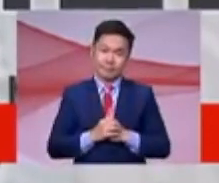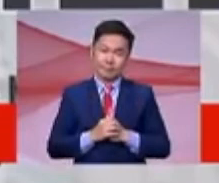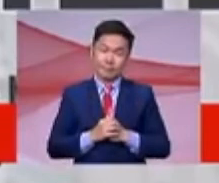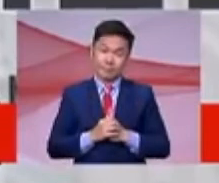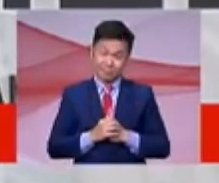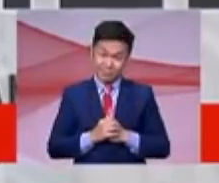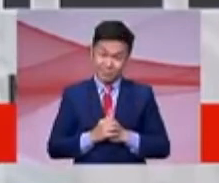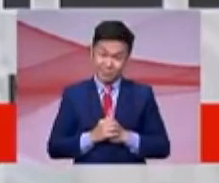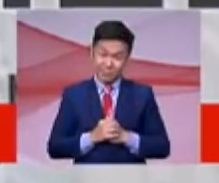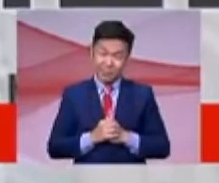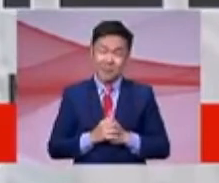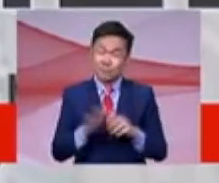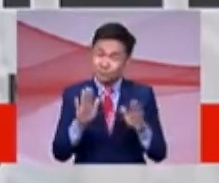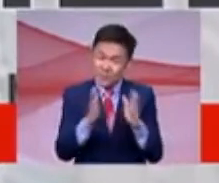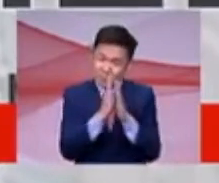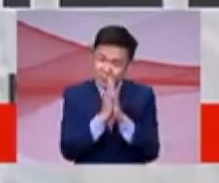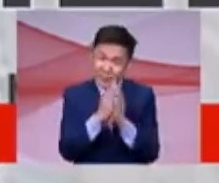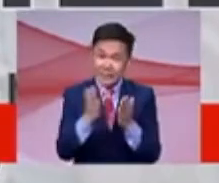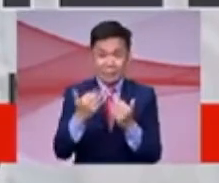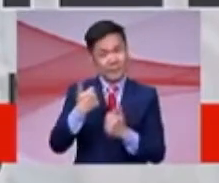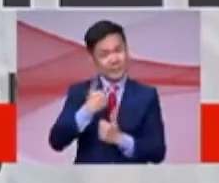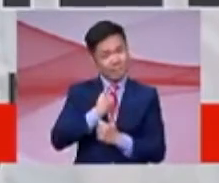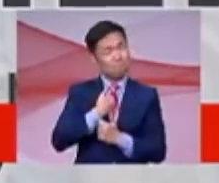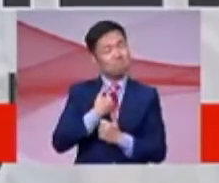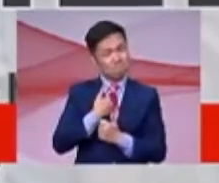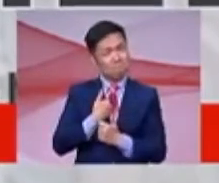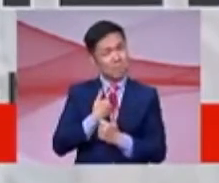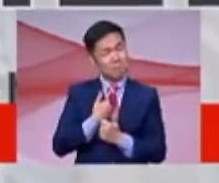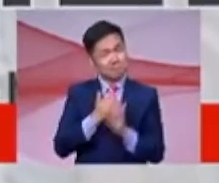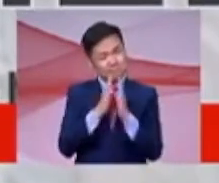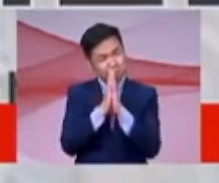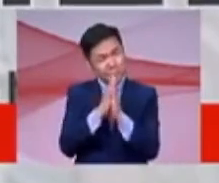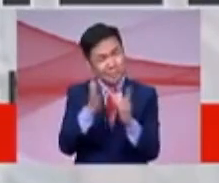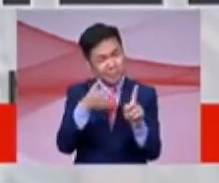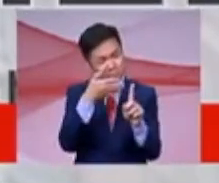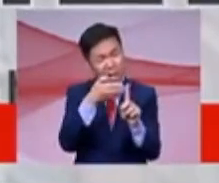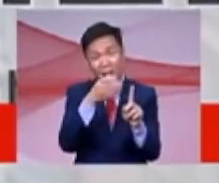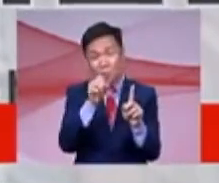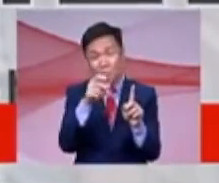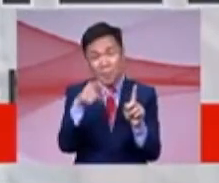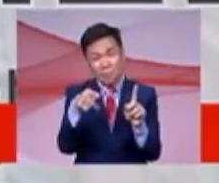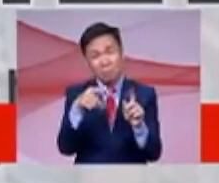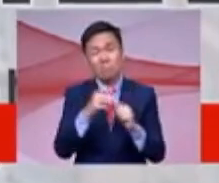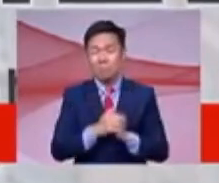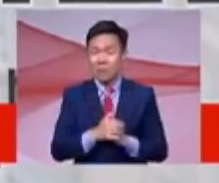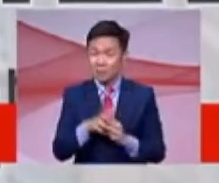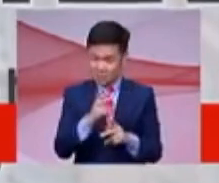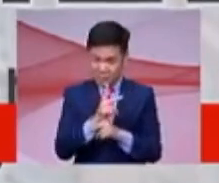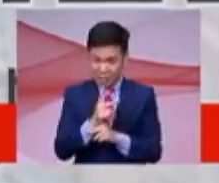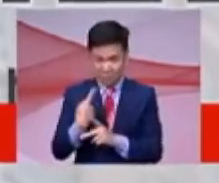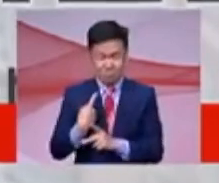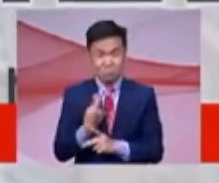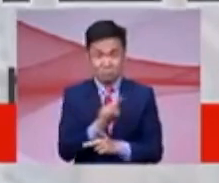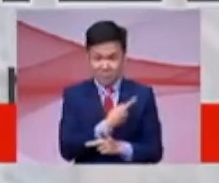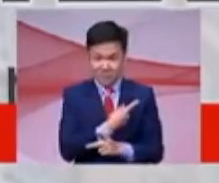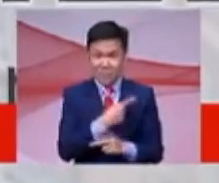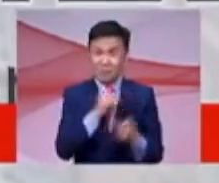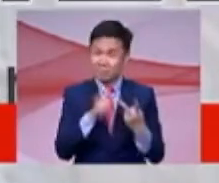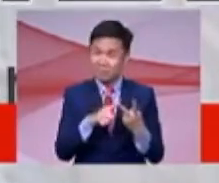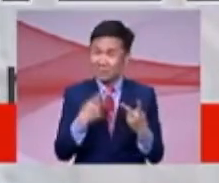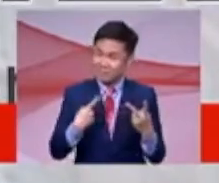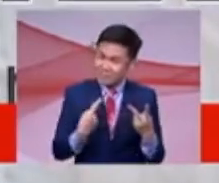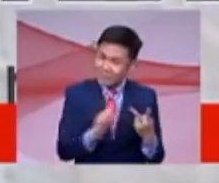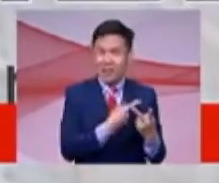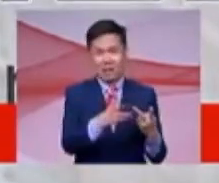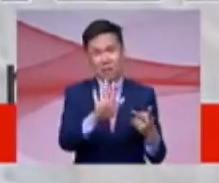dan saya mengingatkan diri saya sendiri untuk kita patuh kepada SOP. Kita kena jaga kita kena jaga